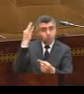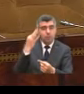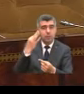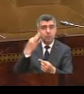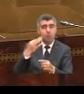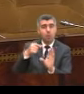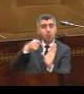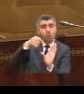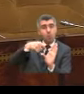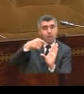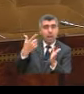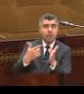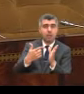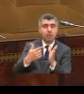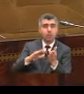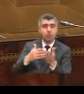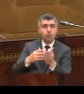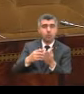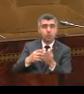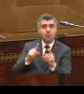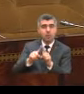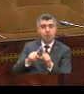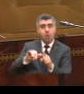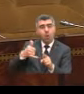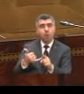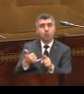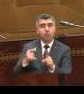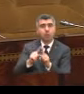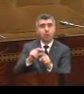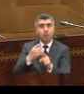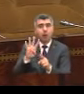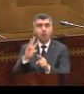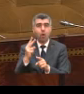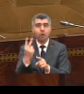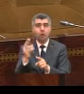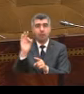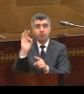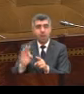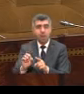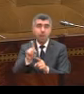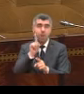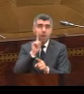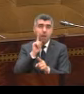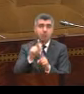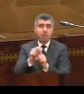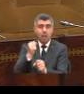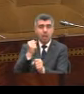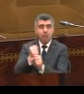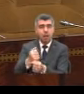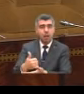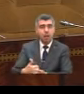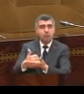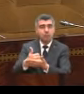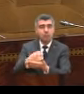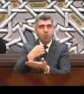موريتانيا، بالمقارنة مع الأردن، 24% ديال المغربيات الناشطات، وبالتالي إلا ما كانش التمكين الاقتصادي ديال